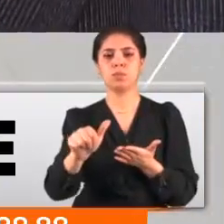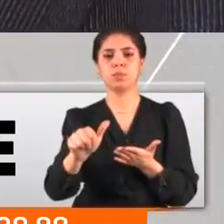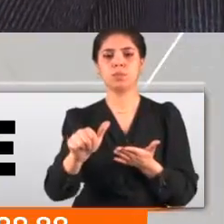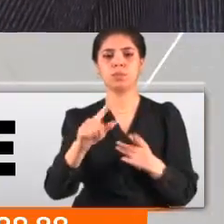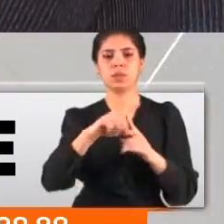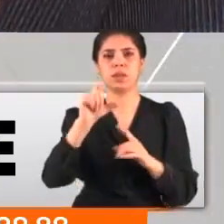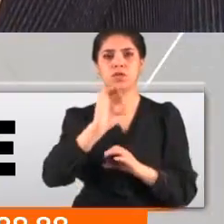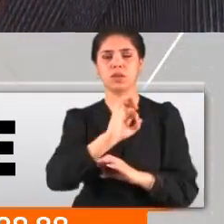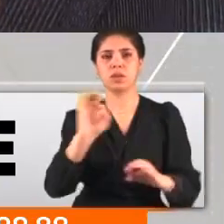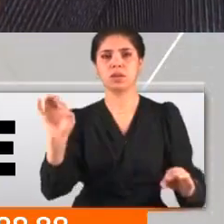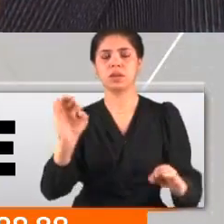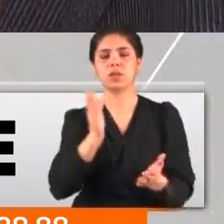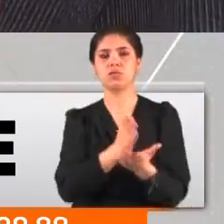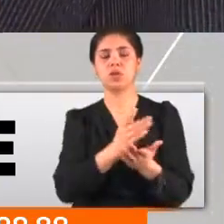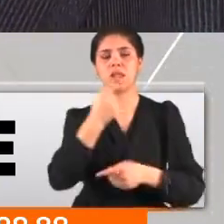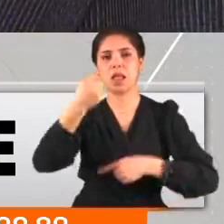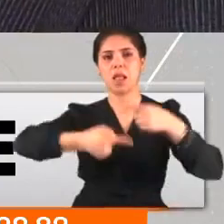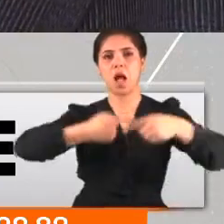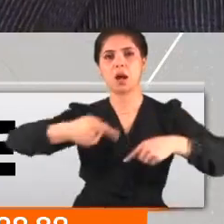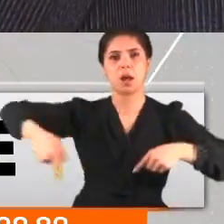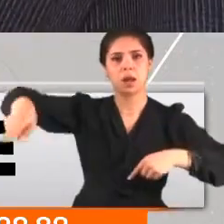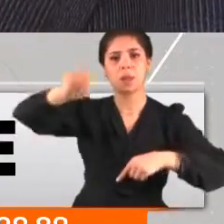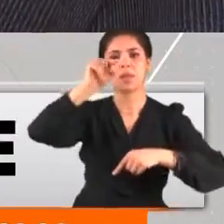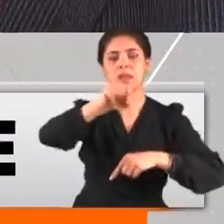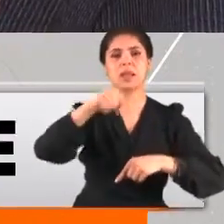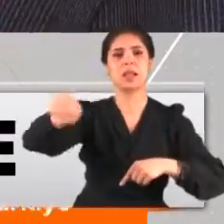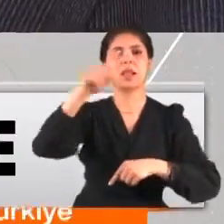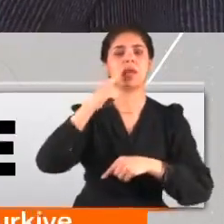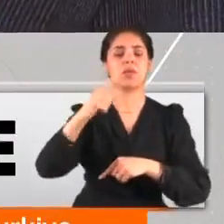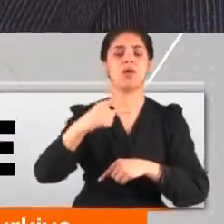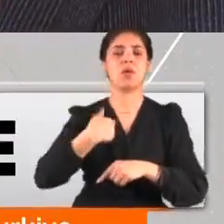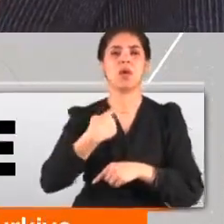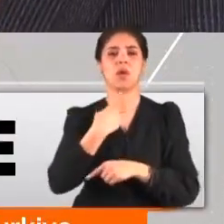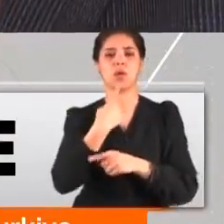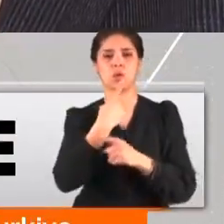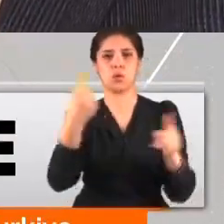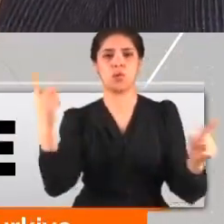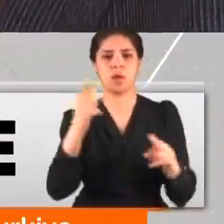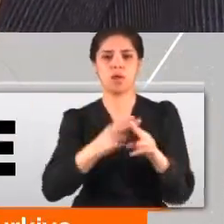hüviyeti meçhul cenaze yakınlarına sizin aracınızla bir an